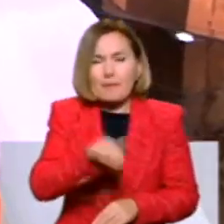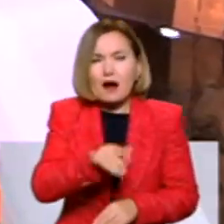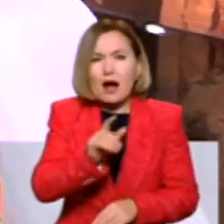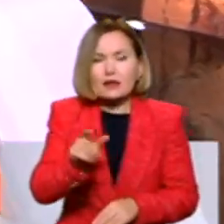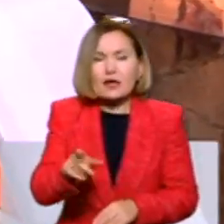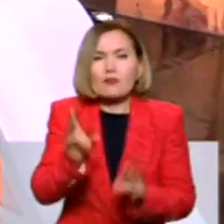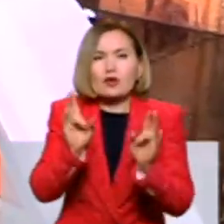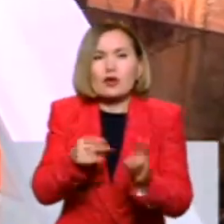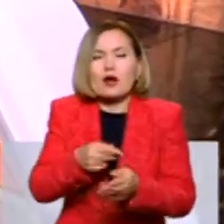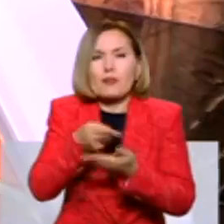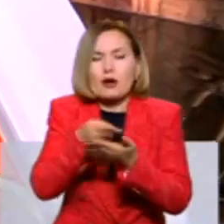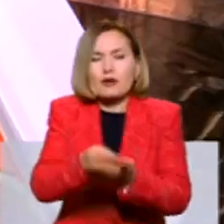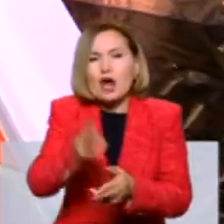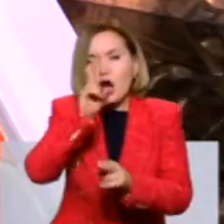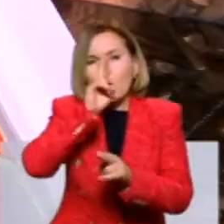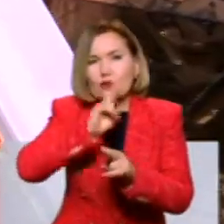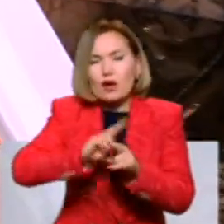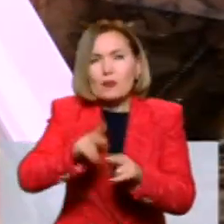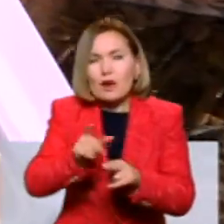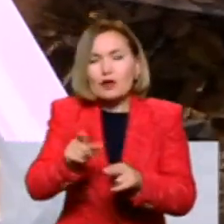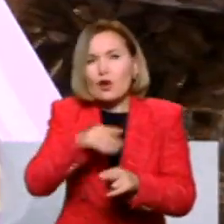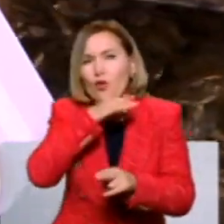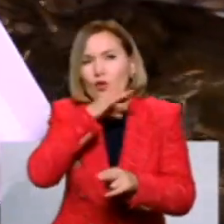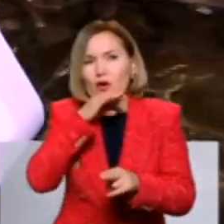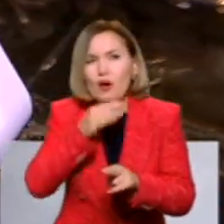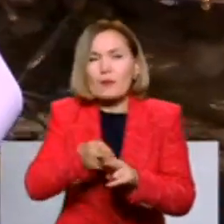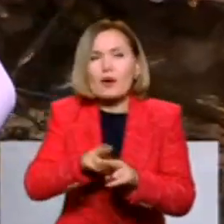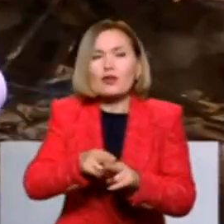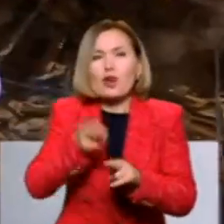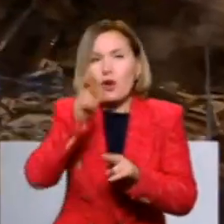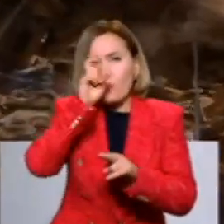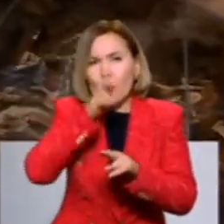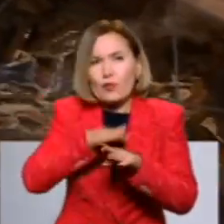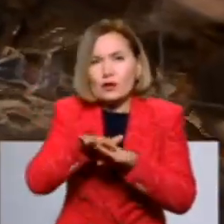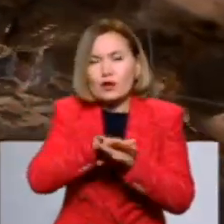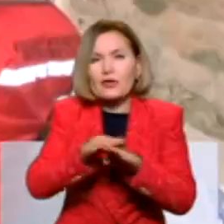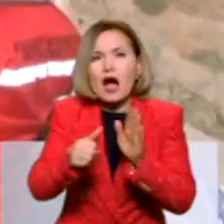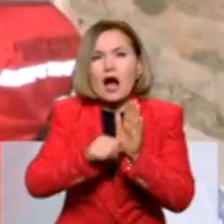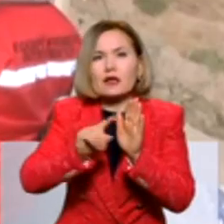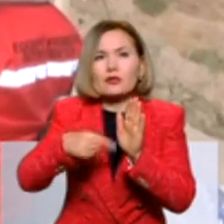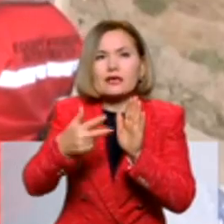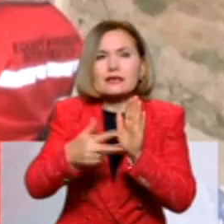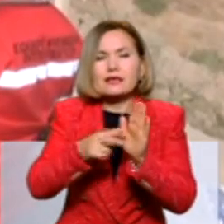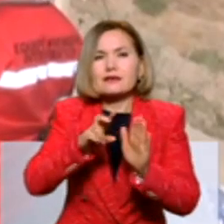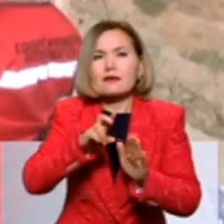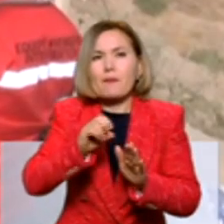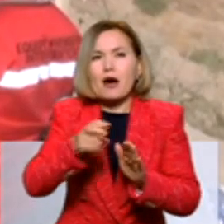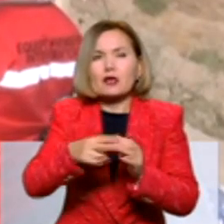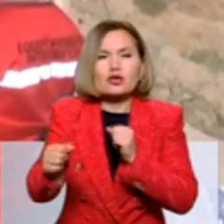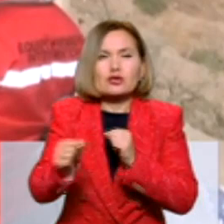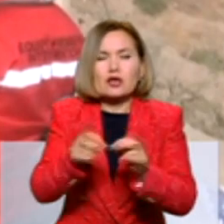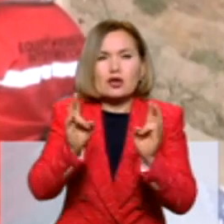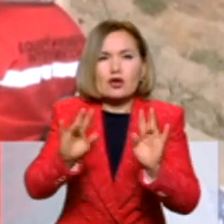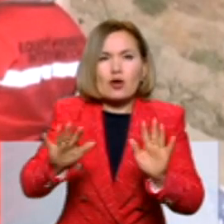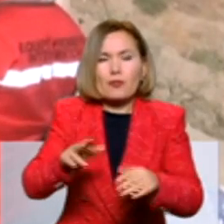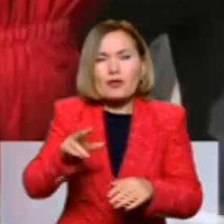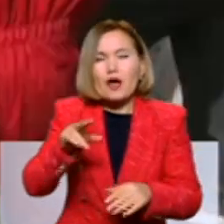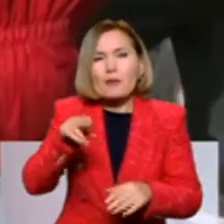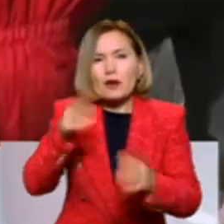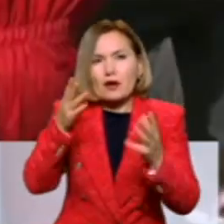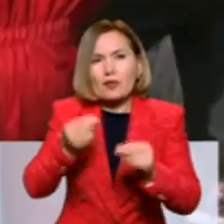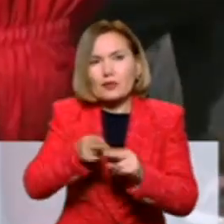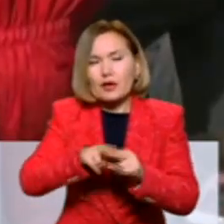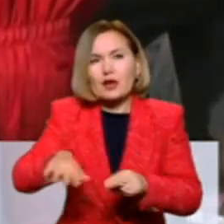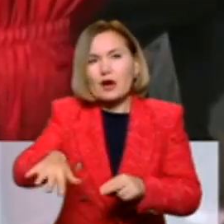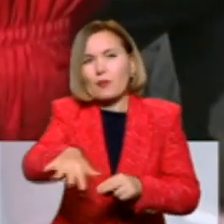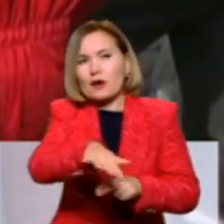жоғалып кеткендер қанша екені әлі белгісіз. Бұл елде қуаты 6,8 балдық зілзала жұма күні болды. Одан Атлас